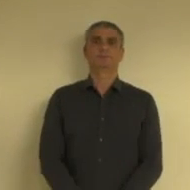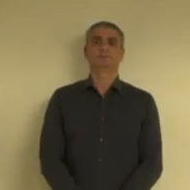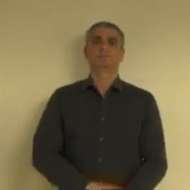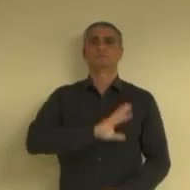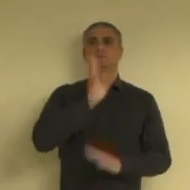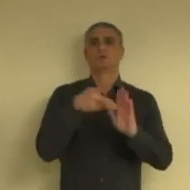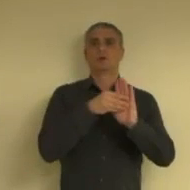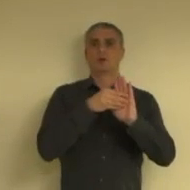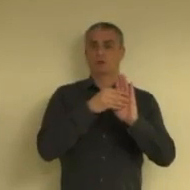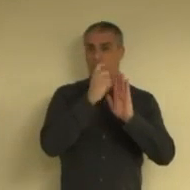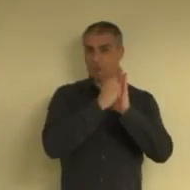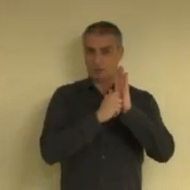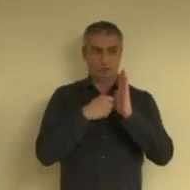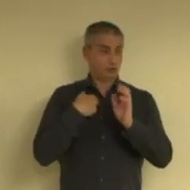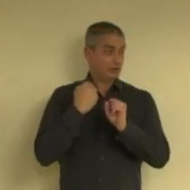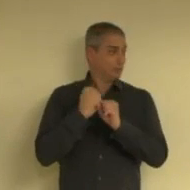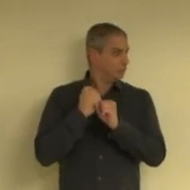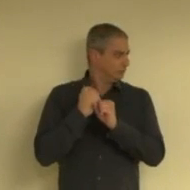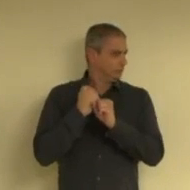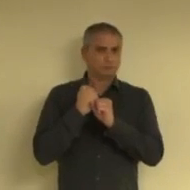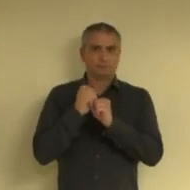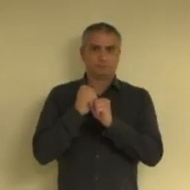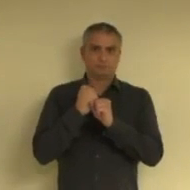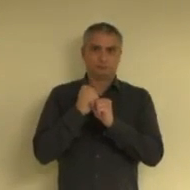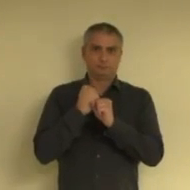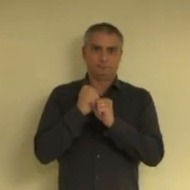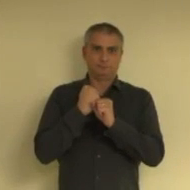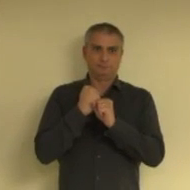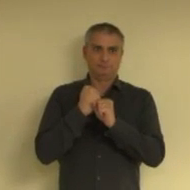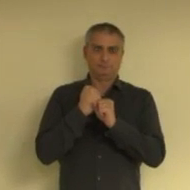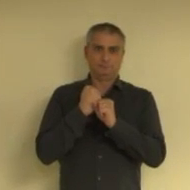כל התקנות שאנחנו עשינו היום,